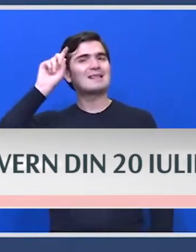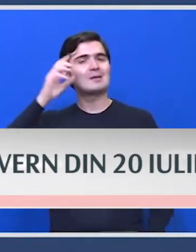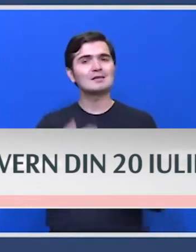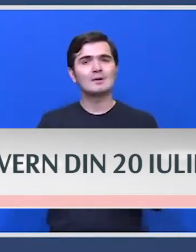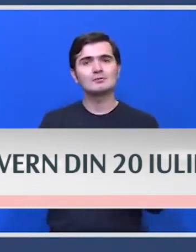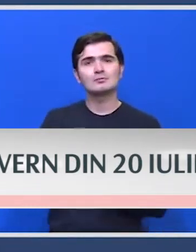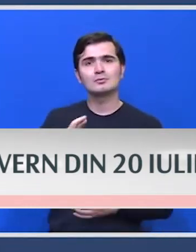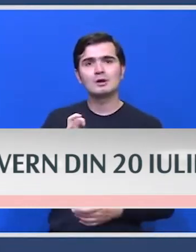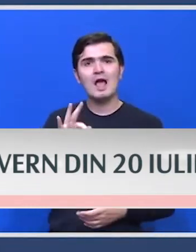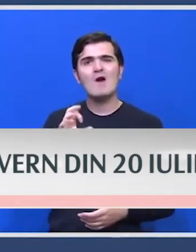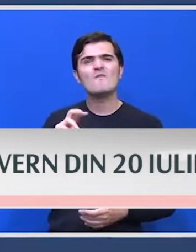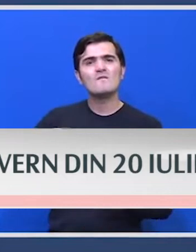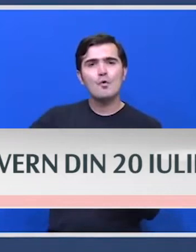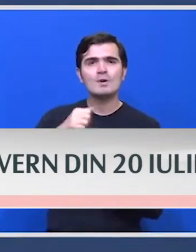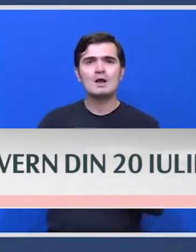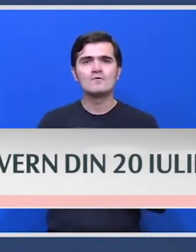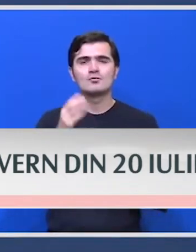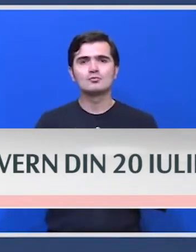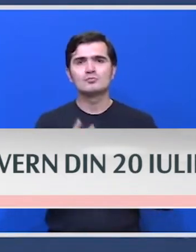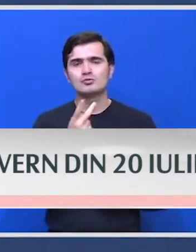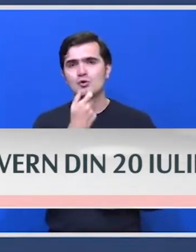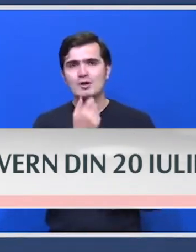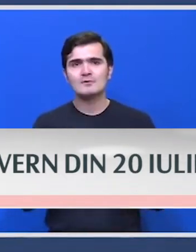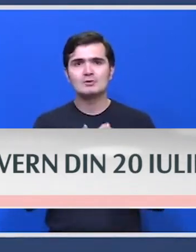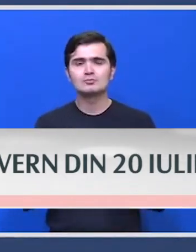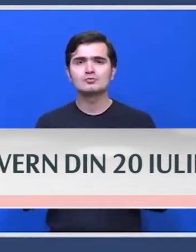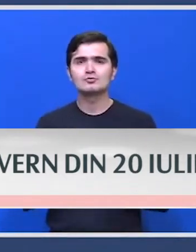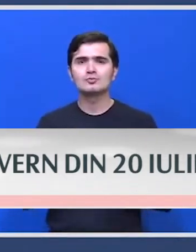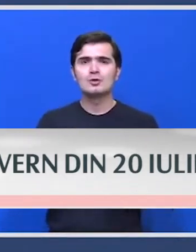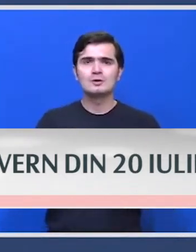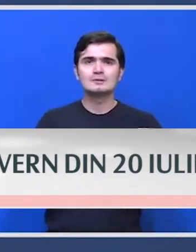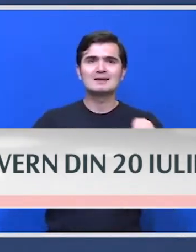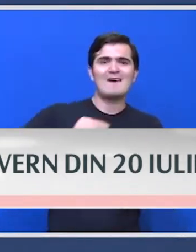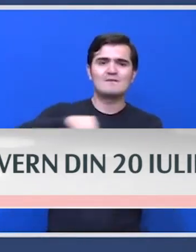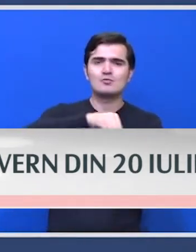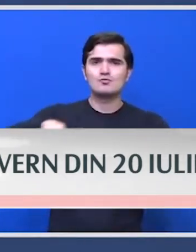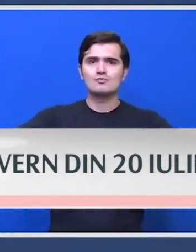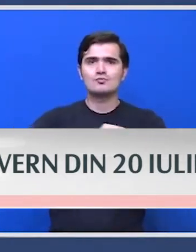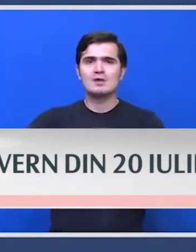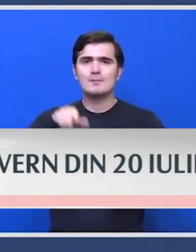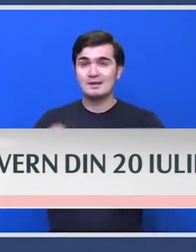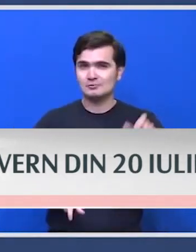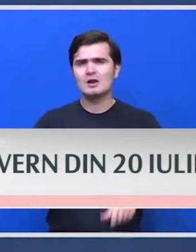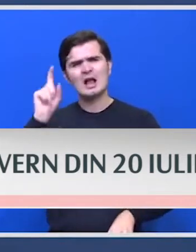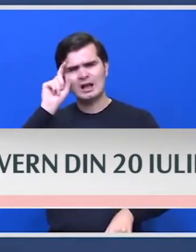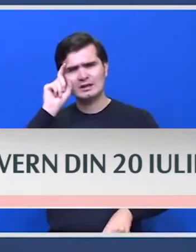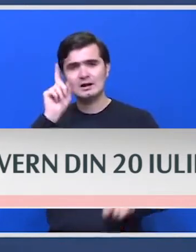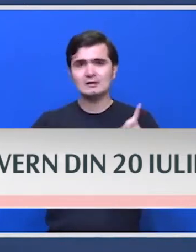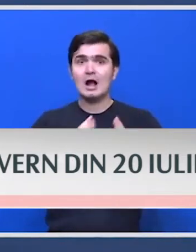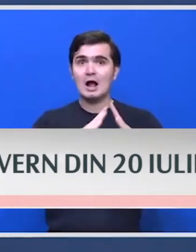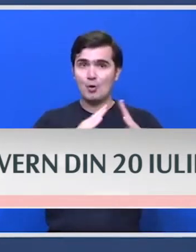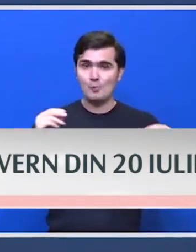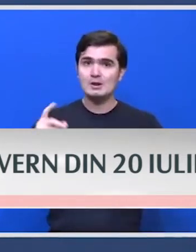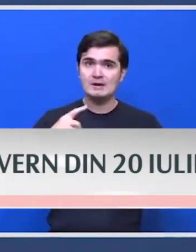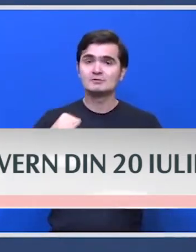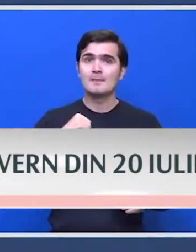pe care le-a făcut în ultimii 2 ani de zile în domeniul traficului de persoane. Și cred că în România profesioniștilor